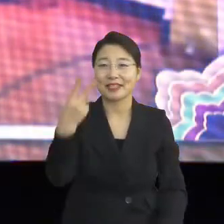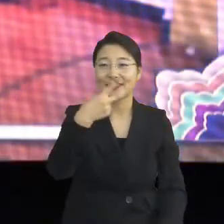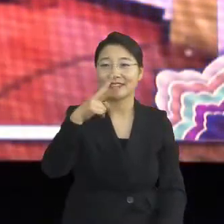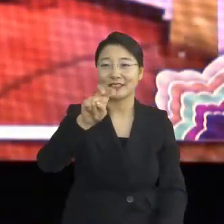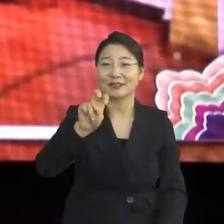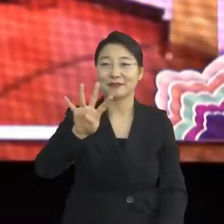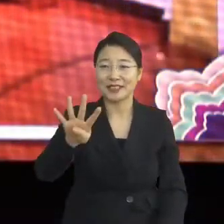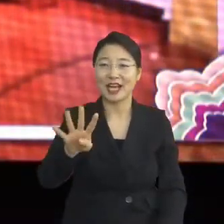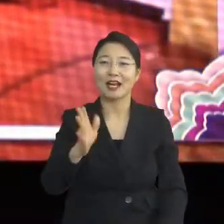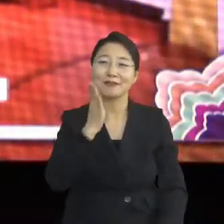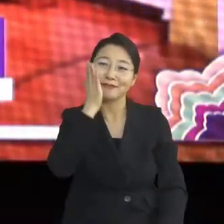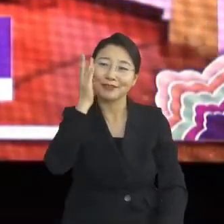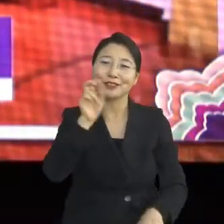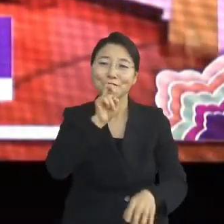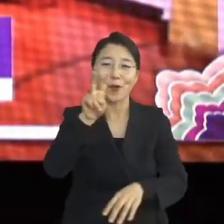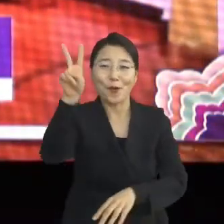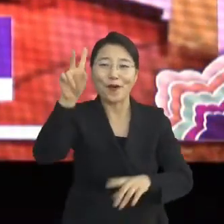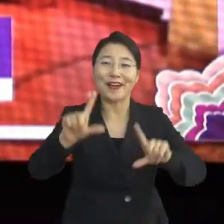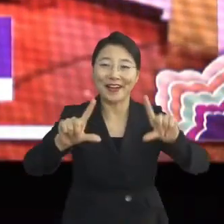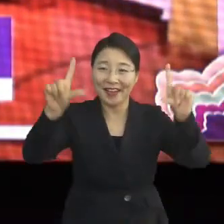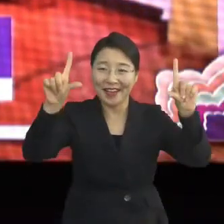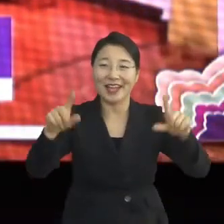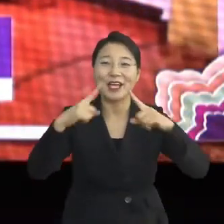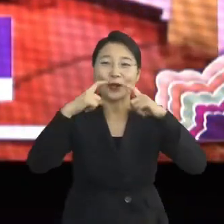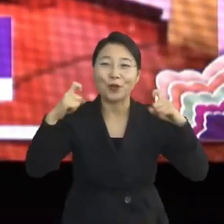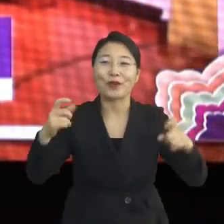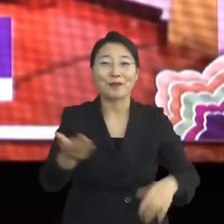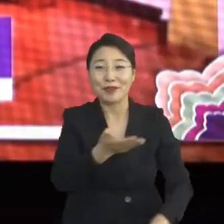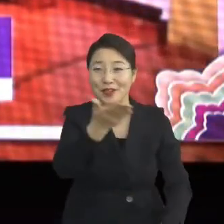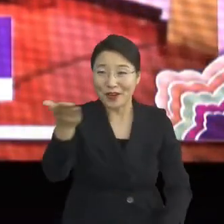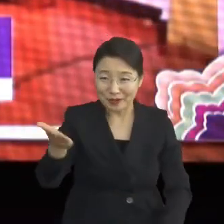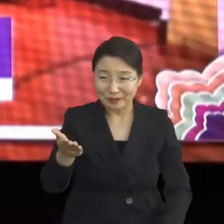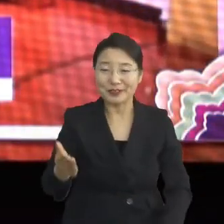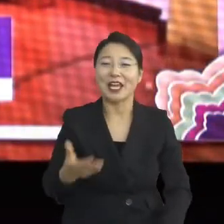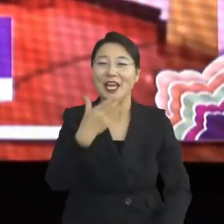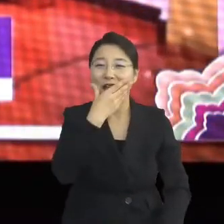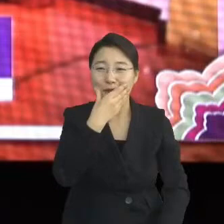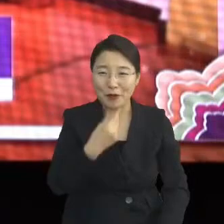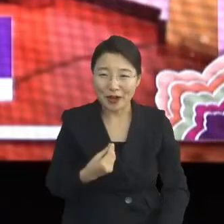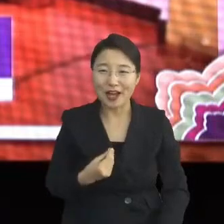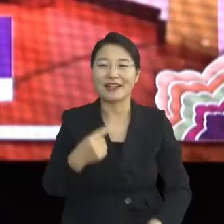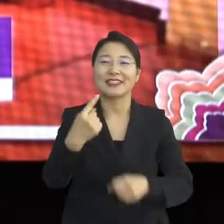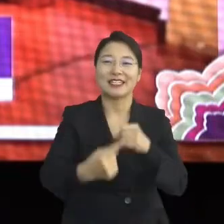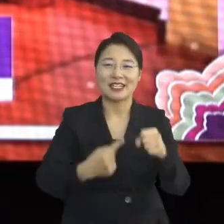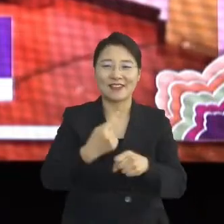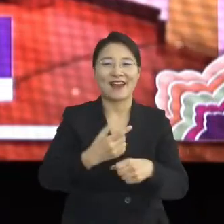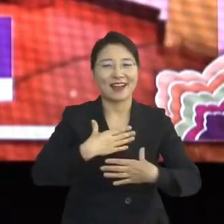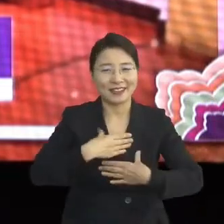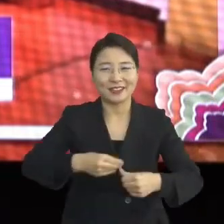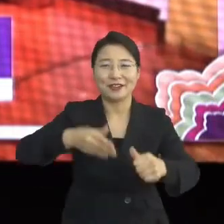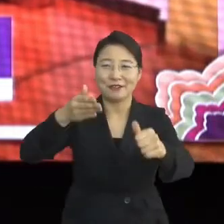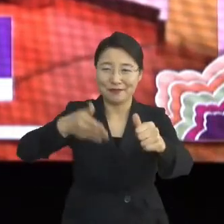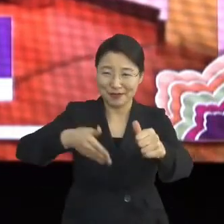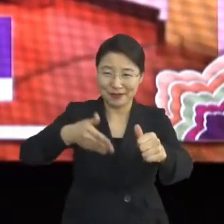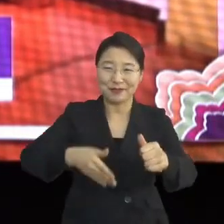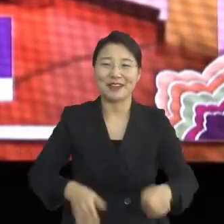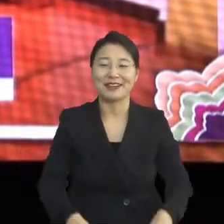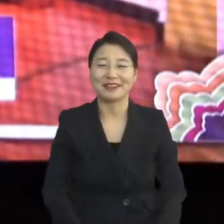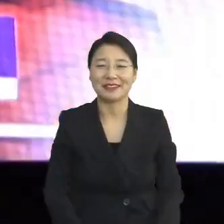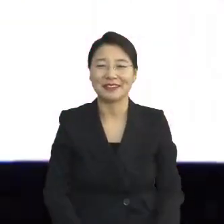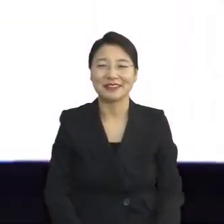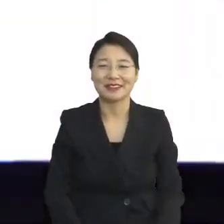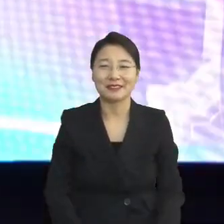2024년 푸른 용의 해가 밝았습니다. 동대문 구민 여러분의 행복하고 안전한 한 해가 되길 동대문 소방서에서